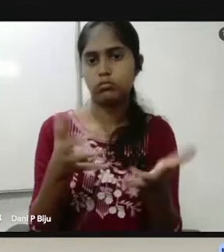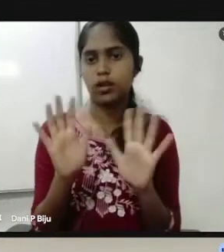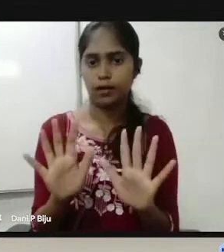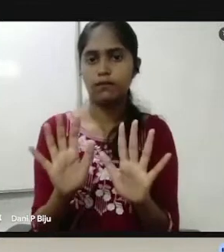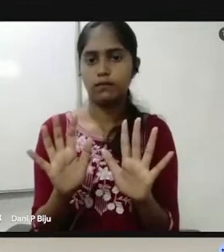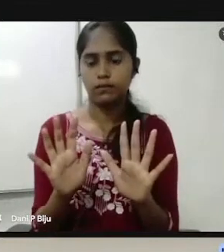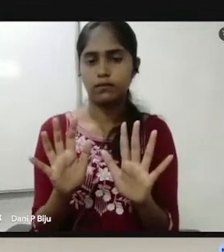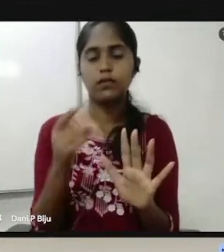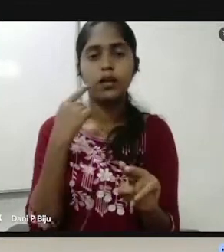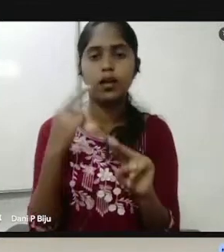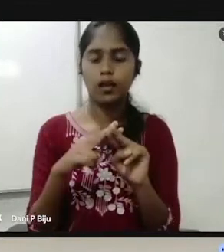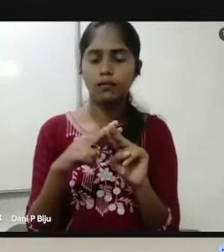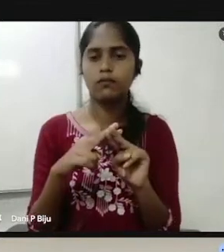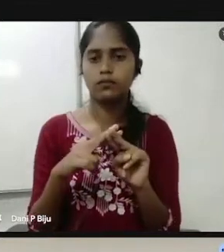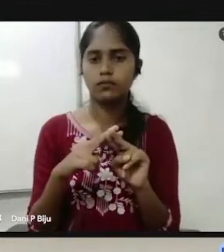ഡിവൈസസ് ആണെന്നുണ്ടെങ്കിൽ ചില